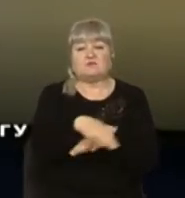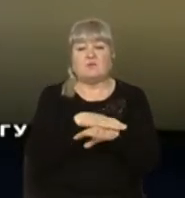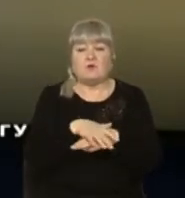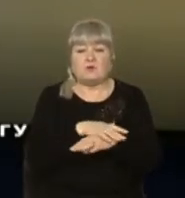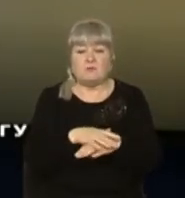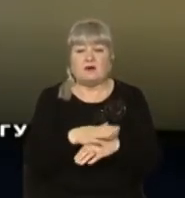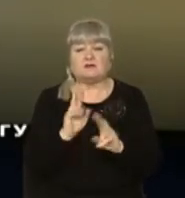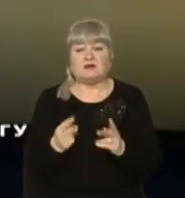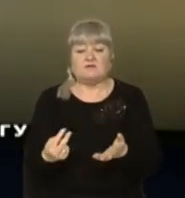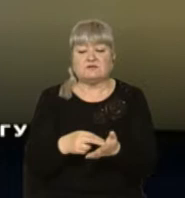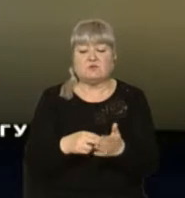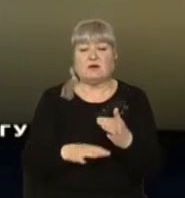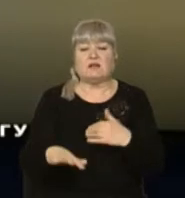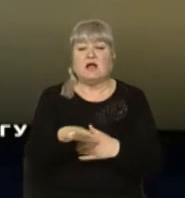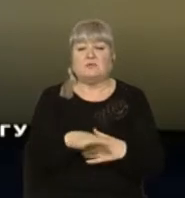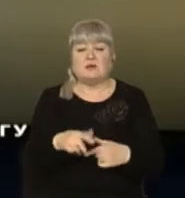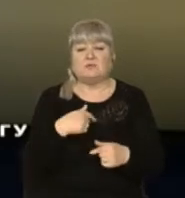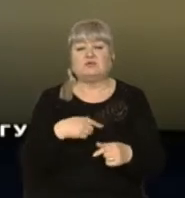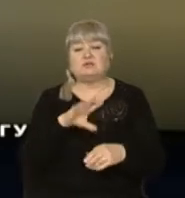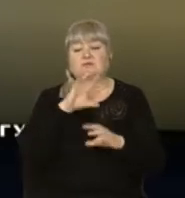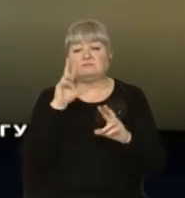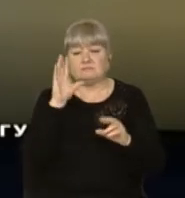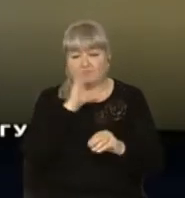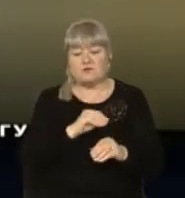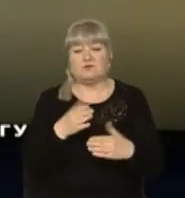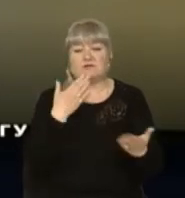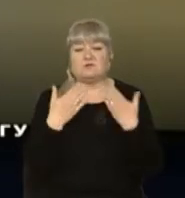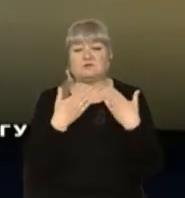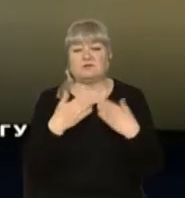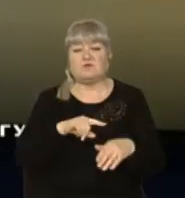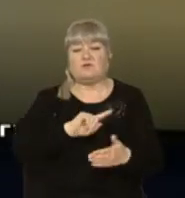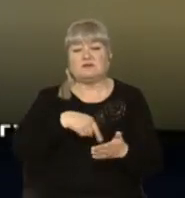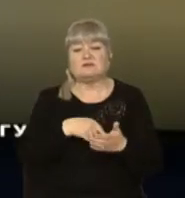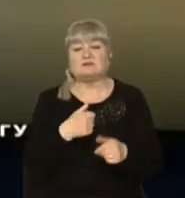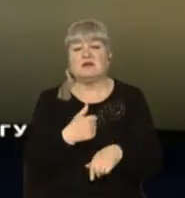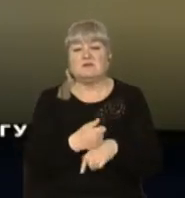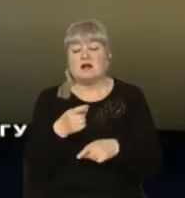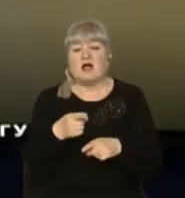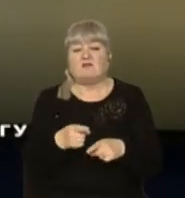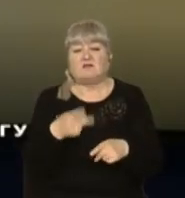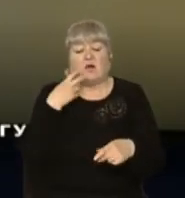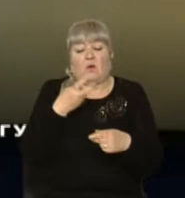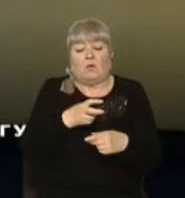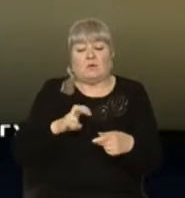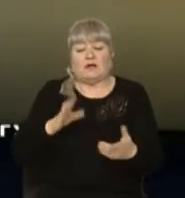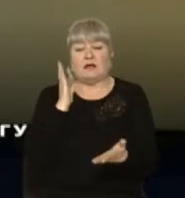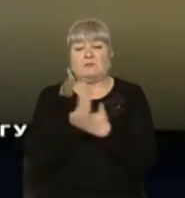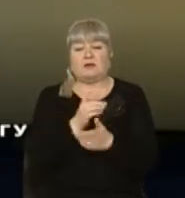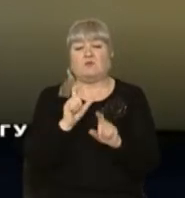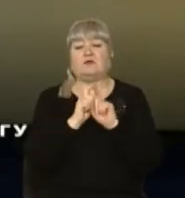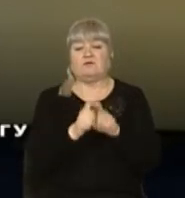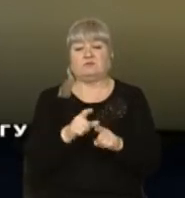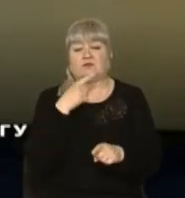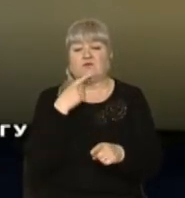громади, яка виступала на площі, нам вдалося поспілкуватися з мером. Ну, але повірте мені, що мер уникає прямих відповідей. Він старається уникати і говорити, що